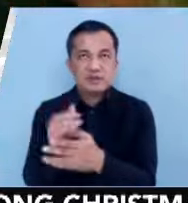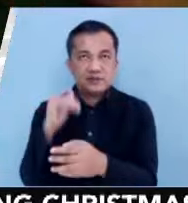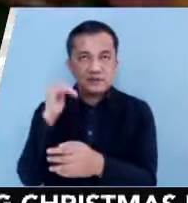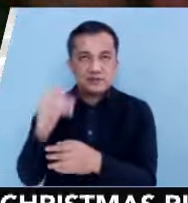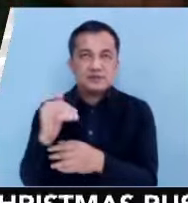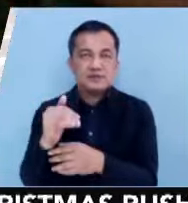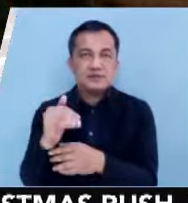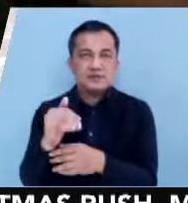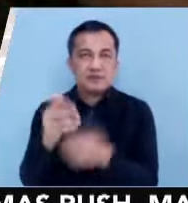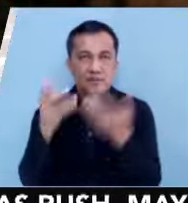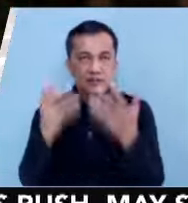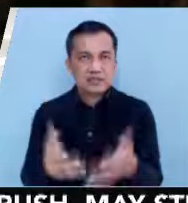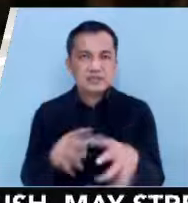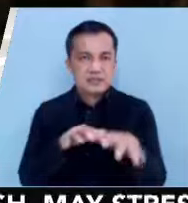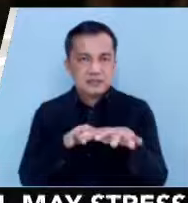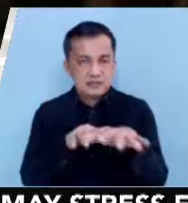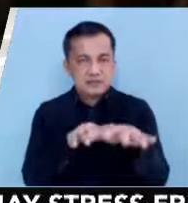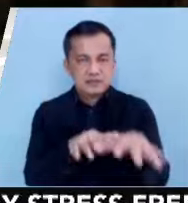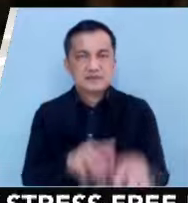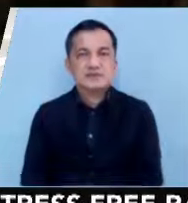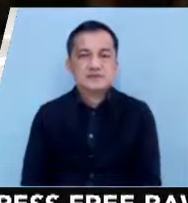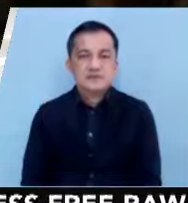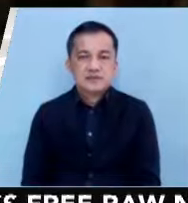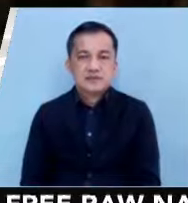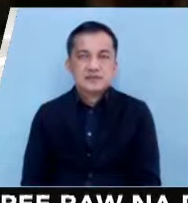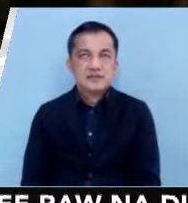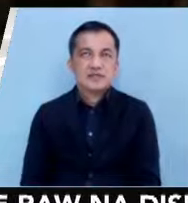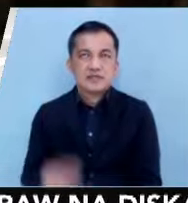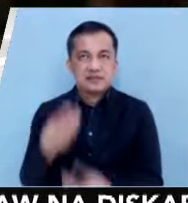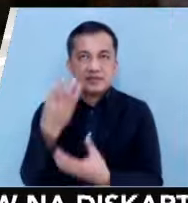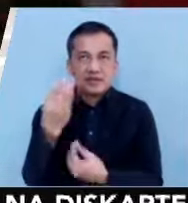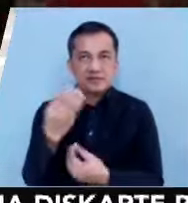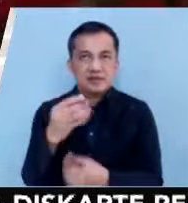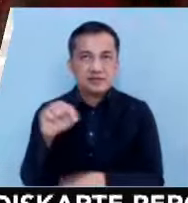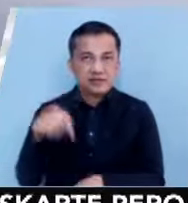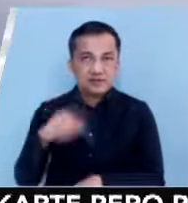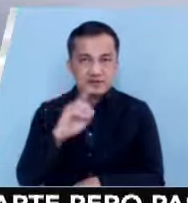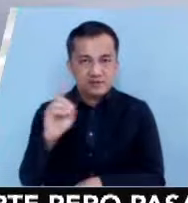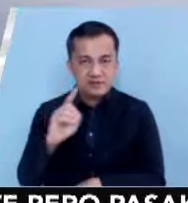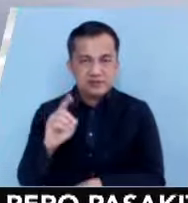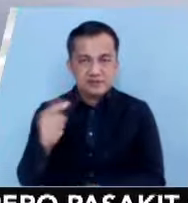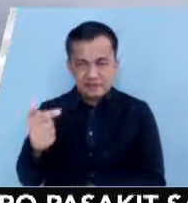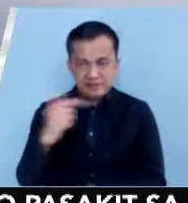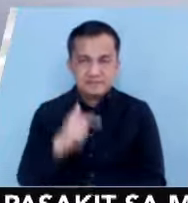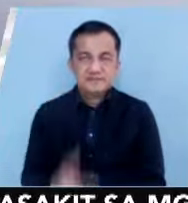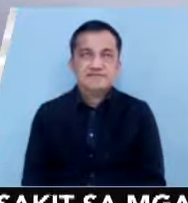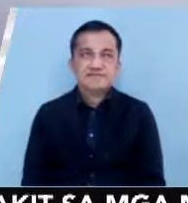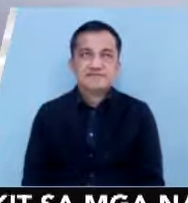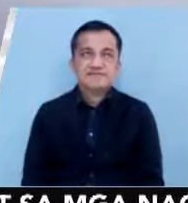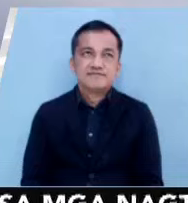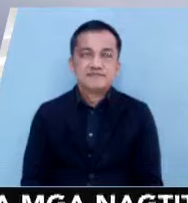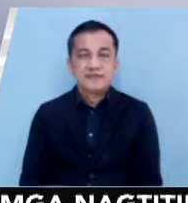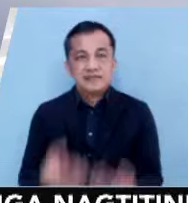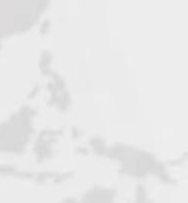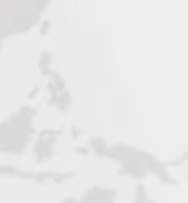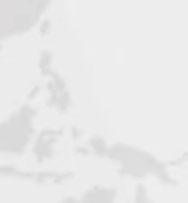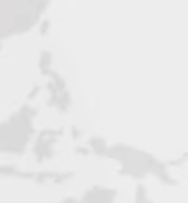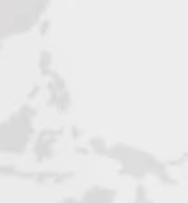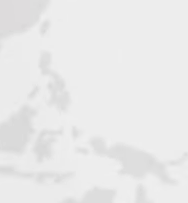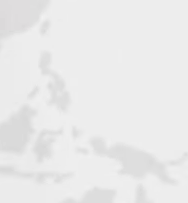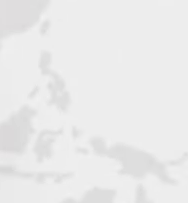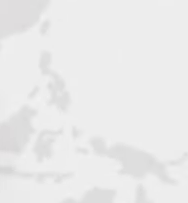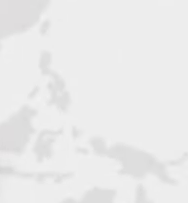mabigat na daloy ng trapiko. At yan na muna ang latest dito sa Divisoria, Pia. Maraming salamat, Katrina Son.